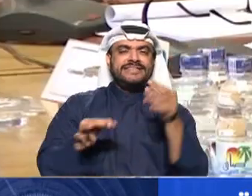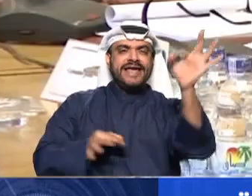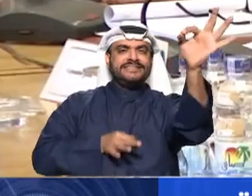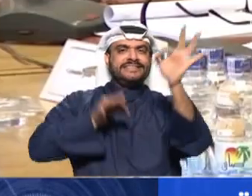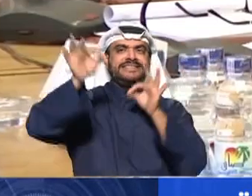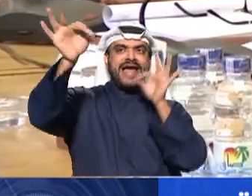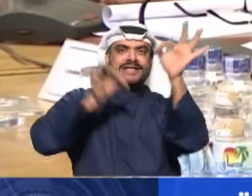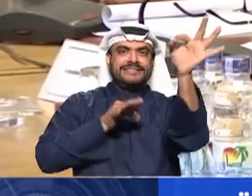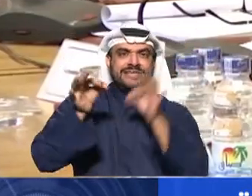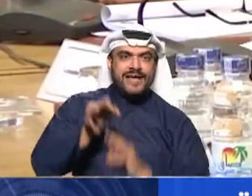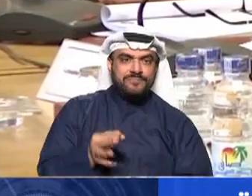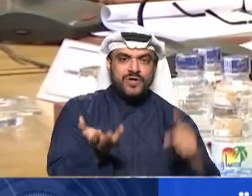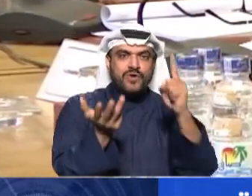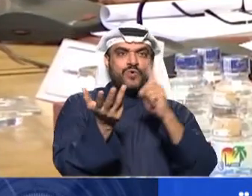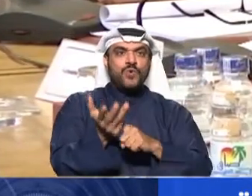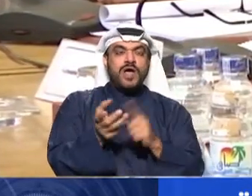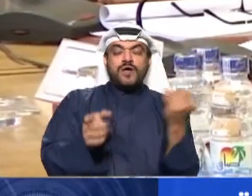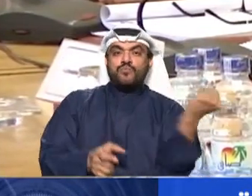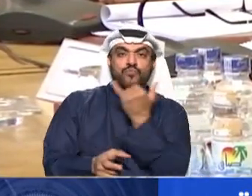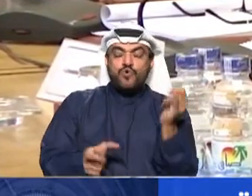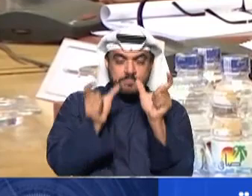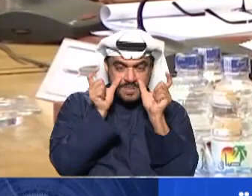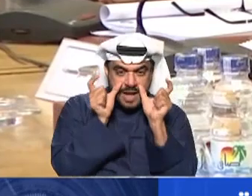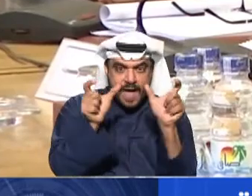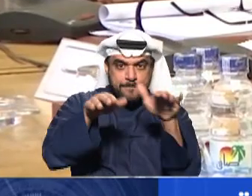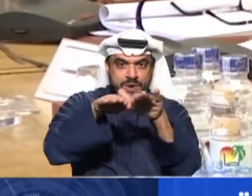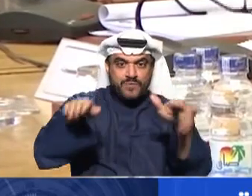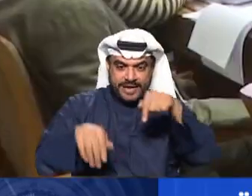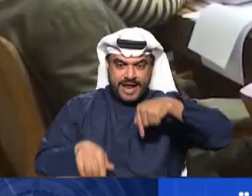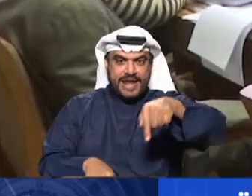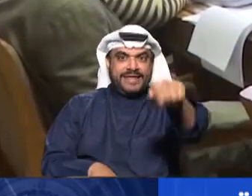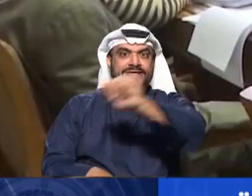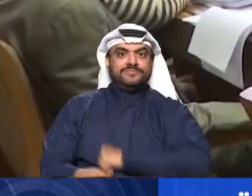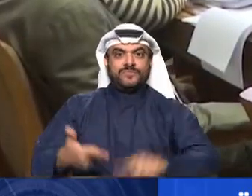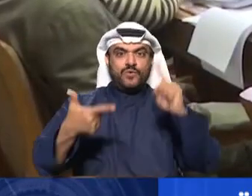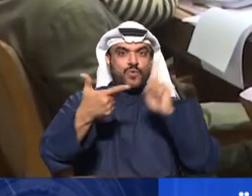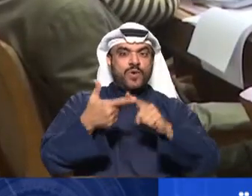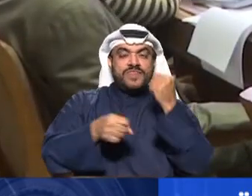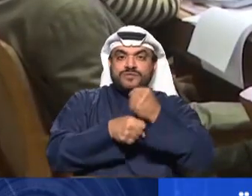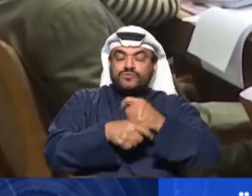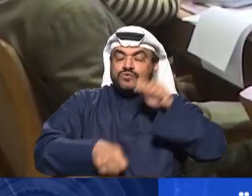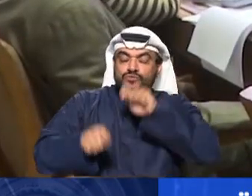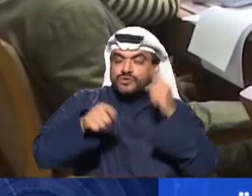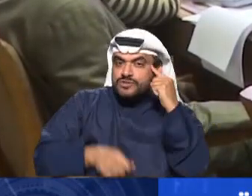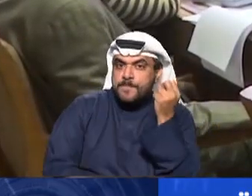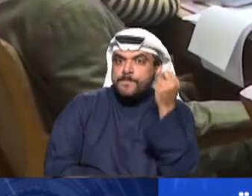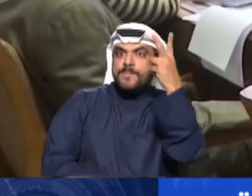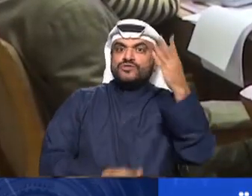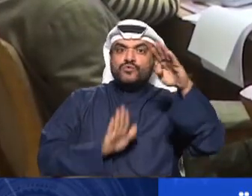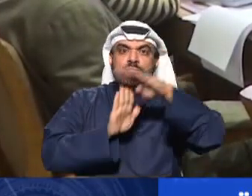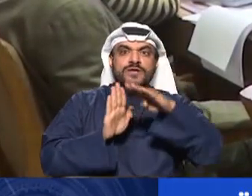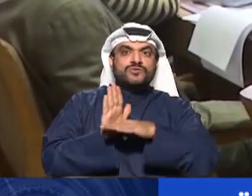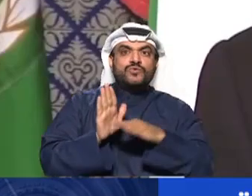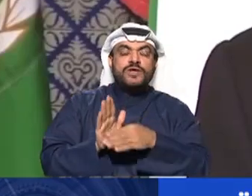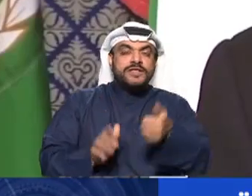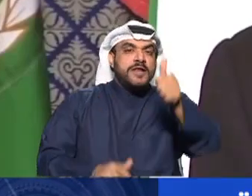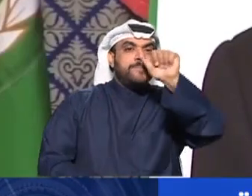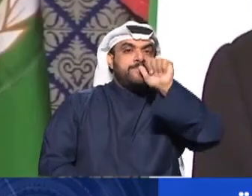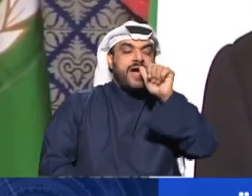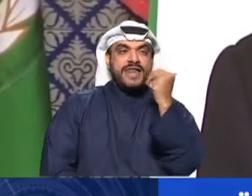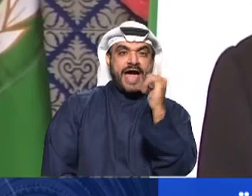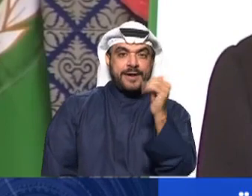رأسها صيانة الأمن القومي في هذه المرحلة الحرجة ومشروع وثيقة الأمن المائي العربي.